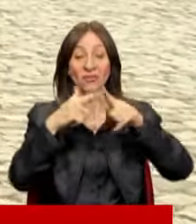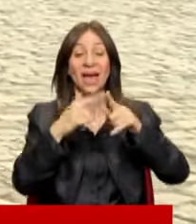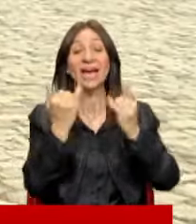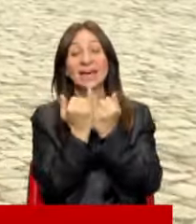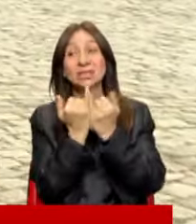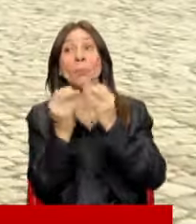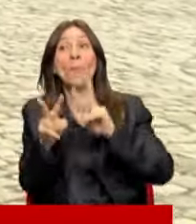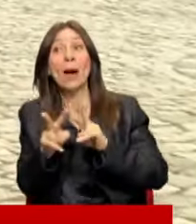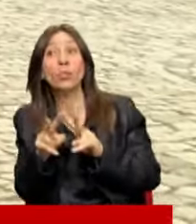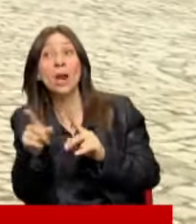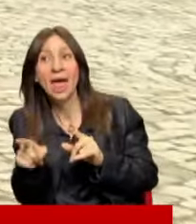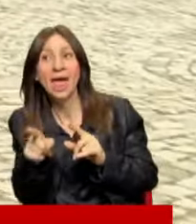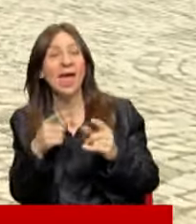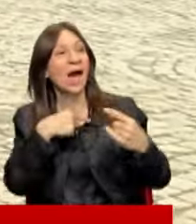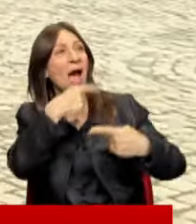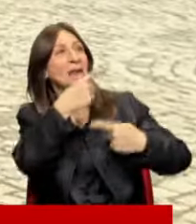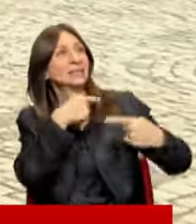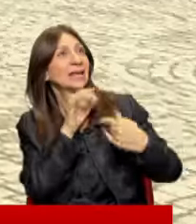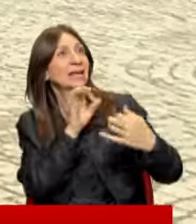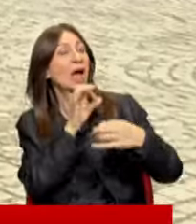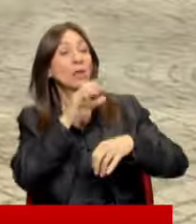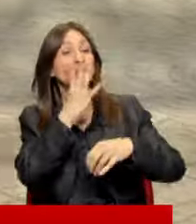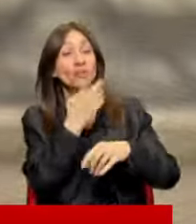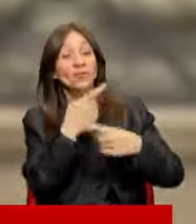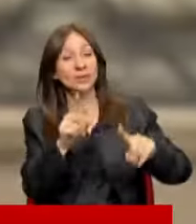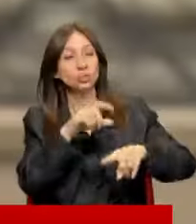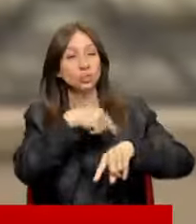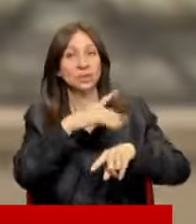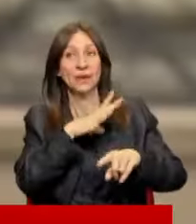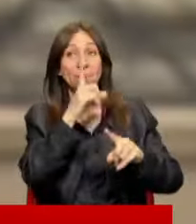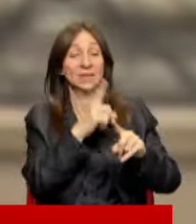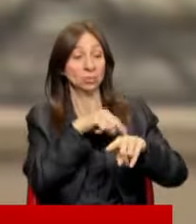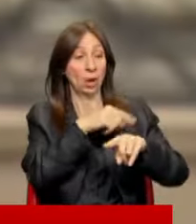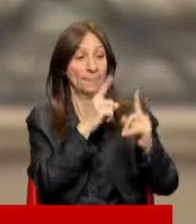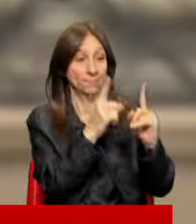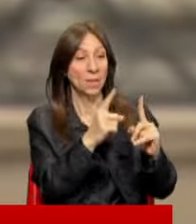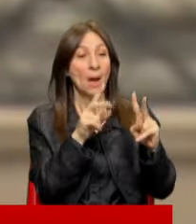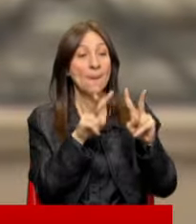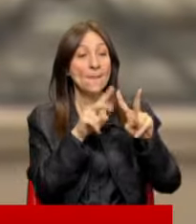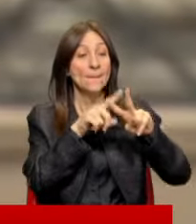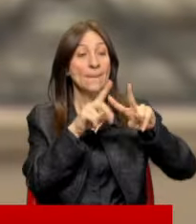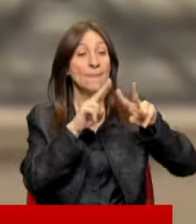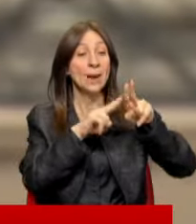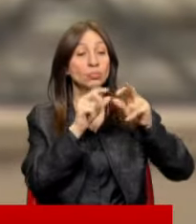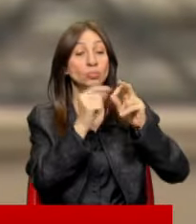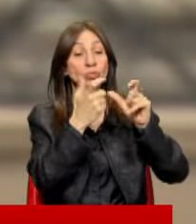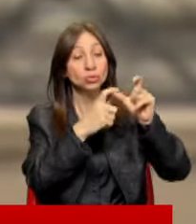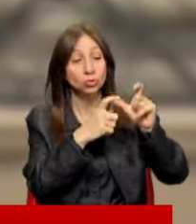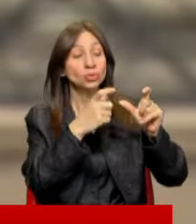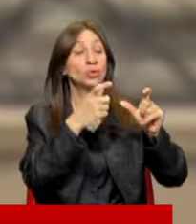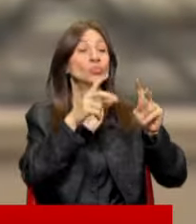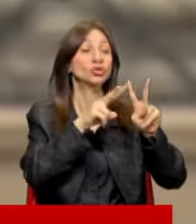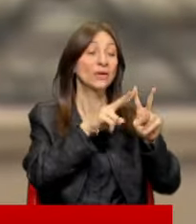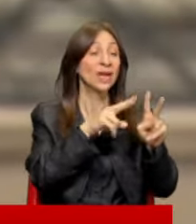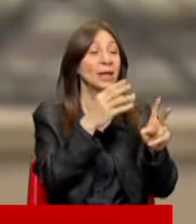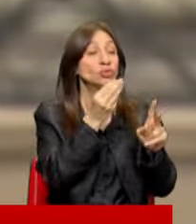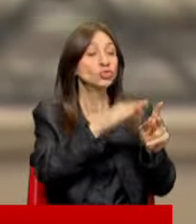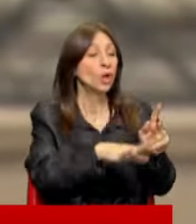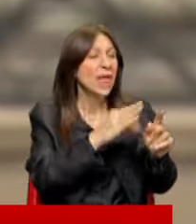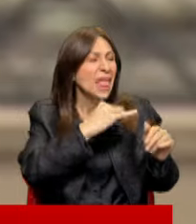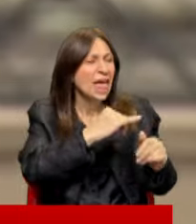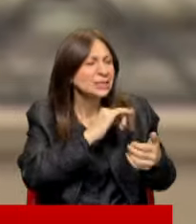de ilişkilerinin de 4 ayrı süreci. Birinci dönem Makbuş ve Mustafa'nın çocukluk dönemi ve birbirlerine en yakın